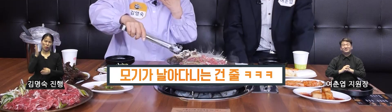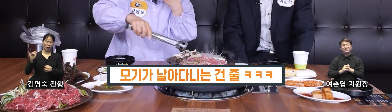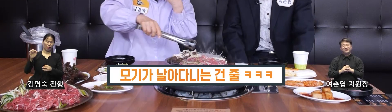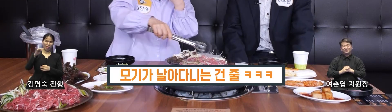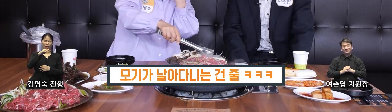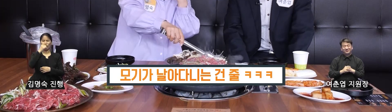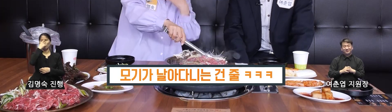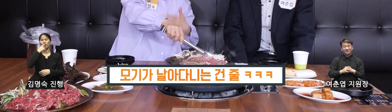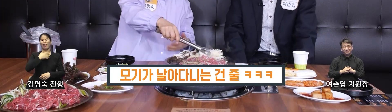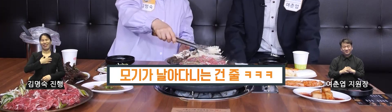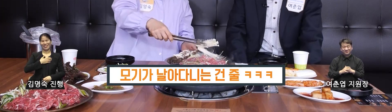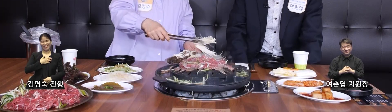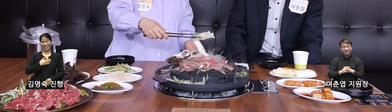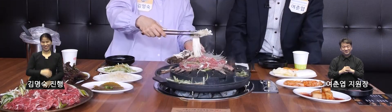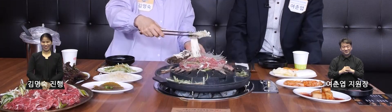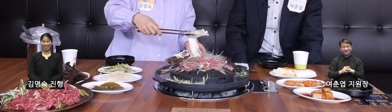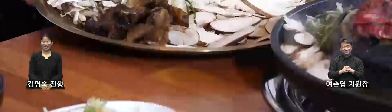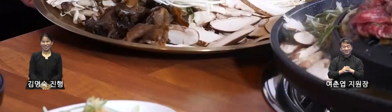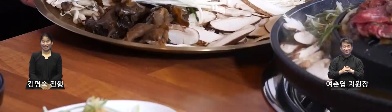알았어요.